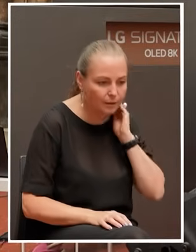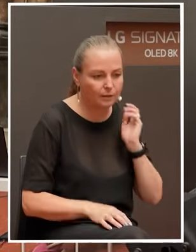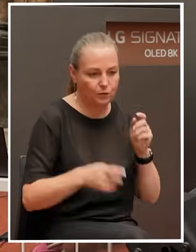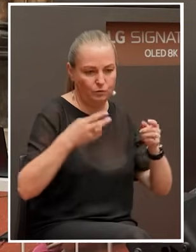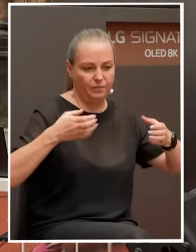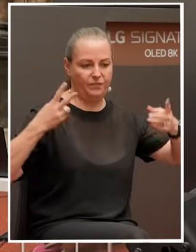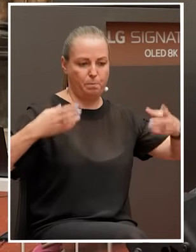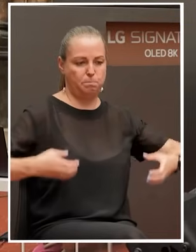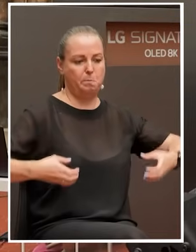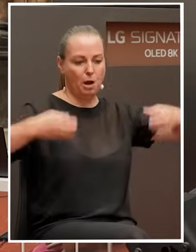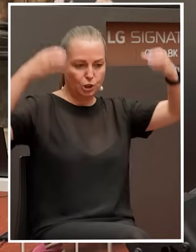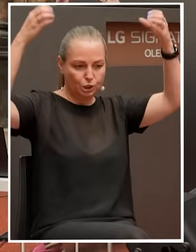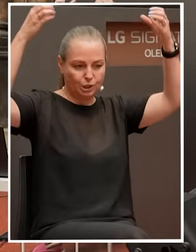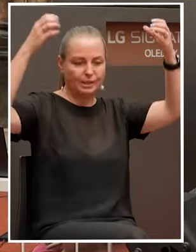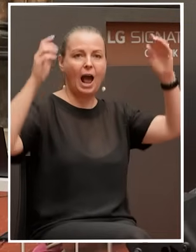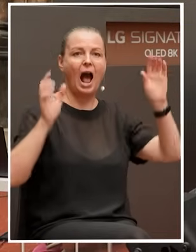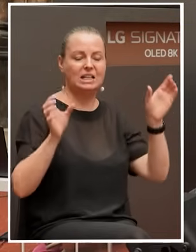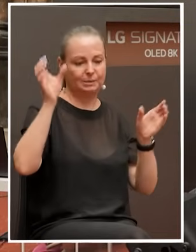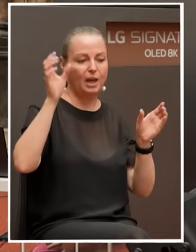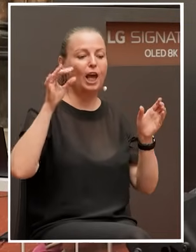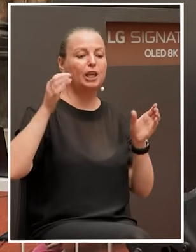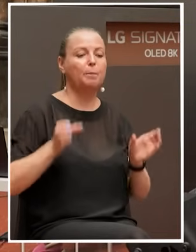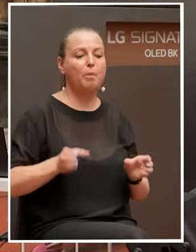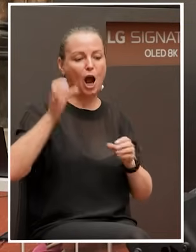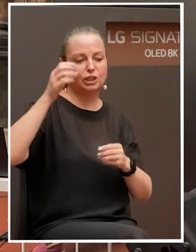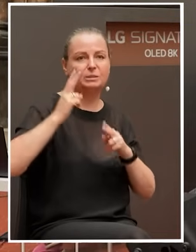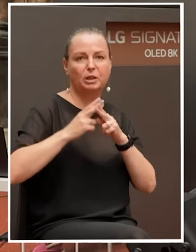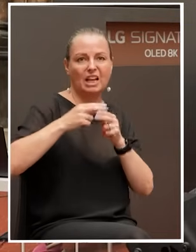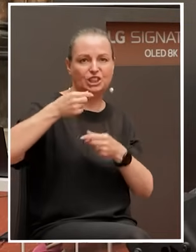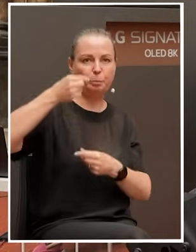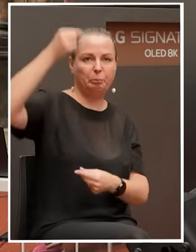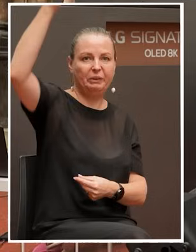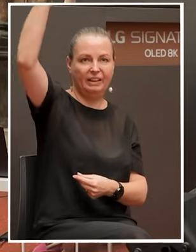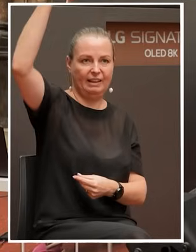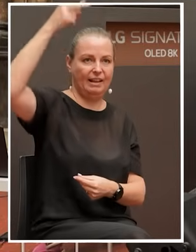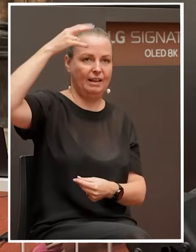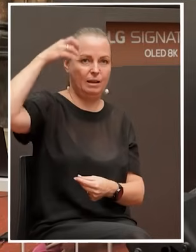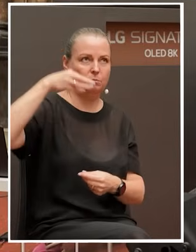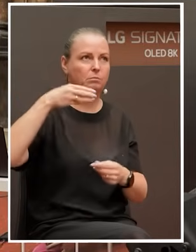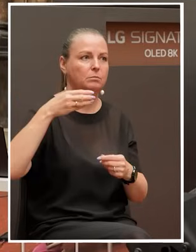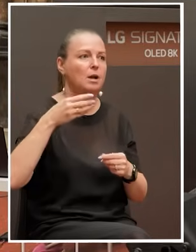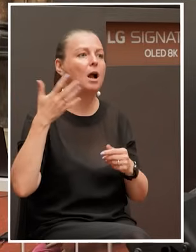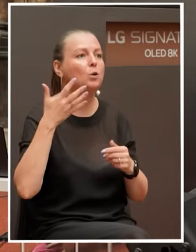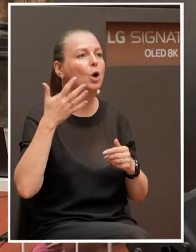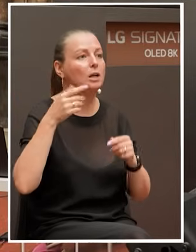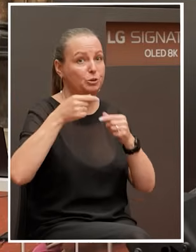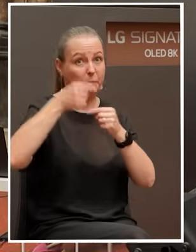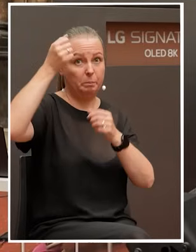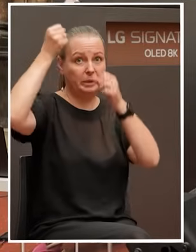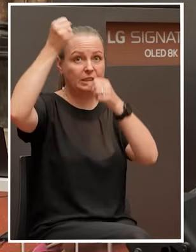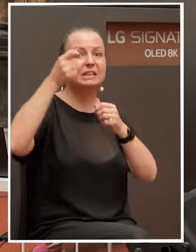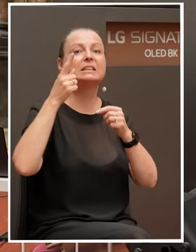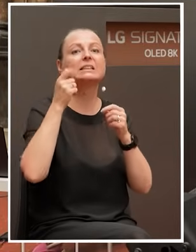башнями асимметричными и башней со шпилем, который закончен за 10-15 лет до того, как